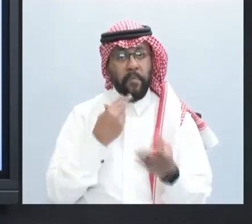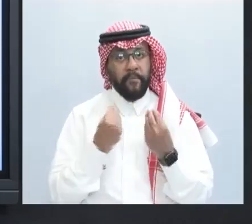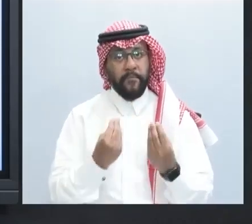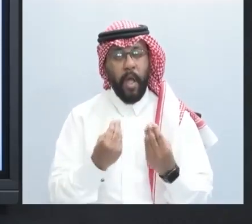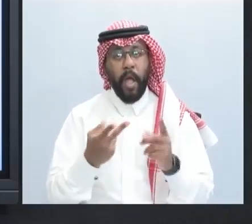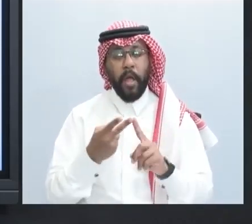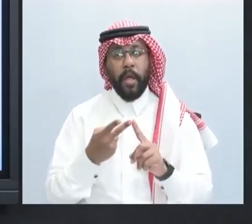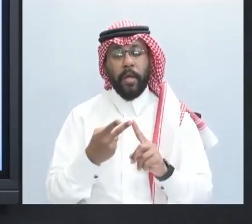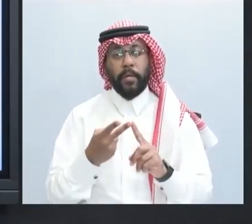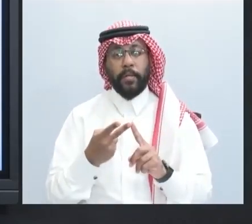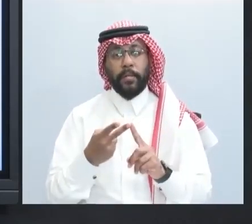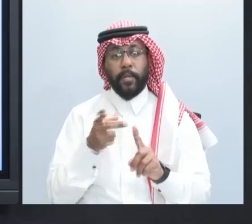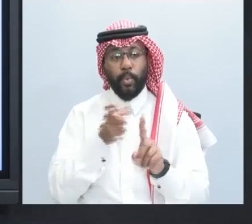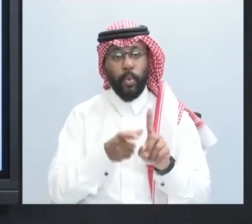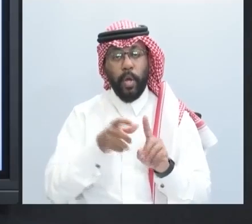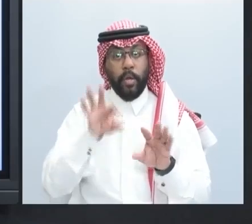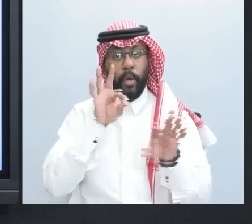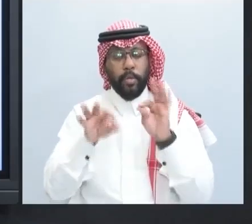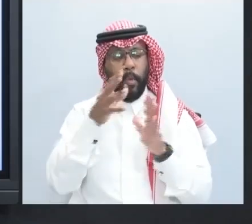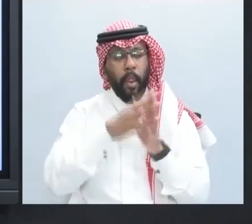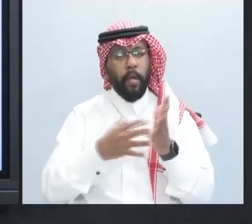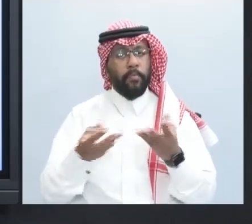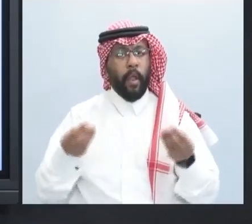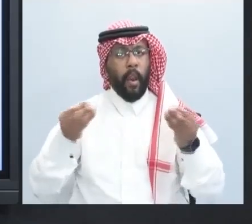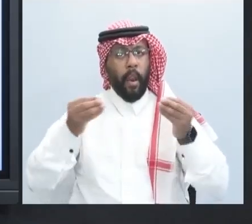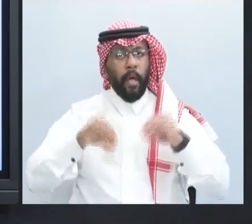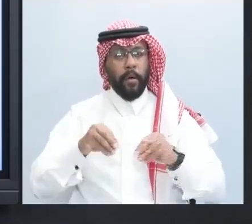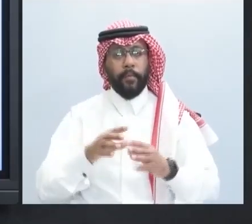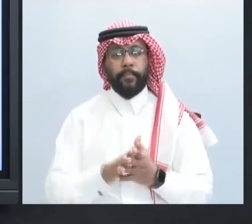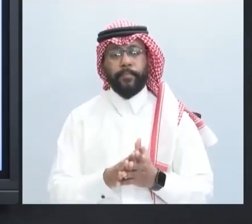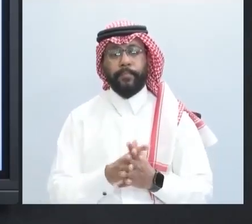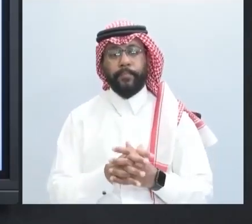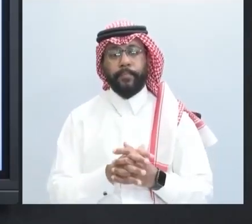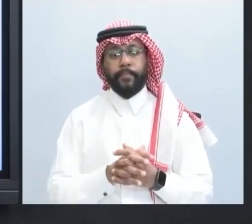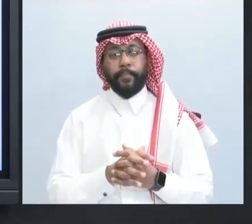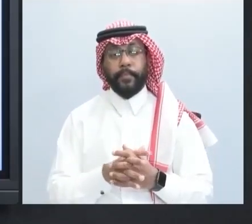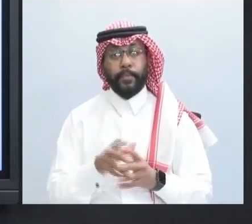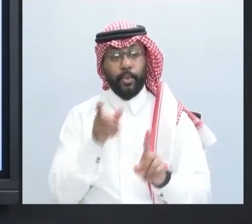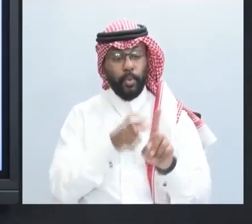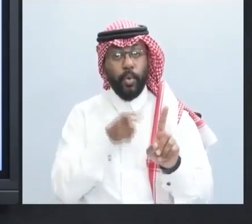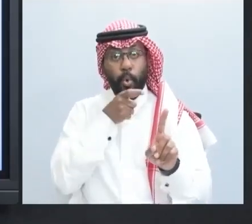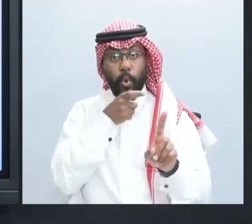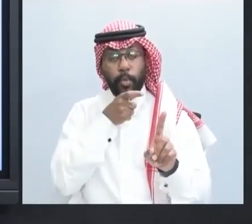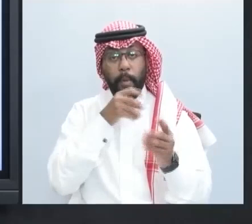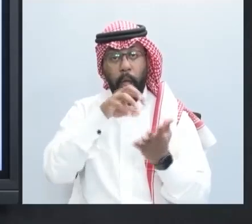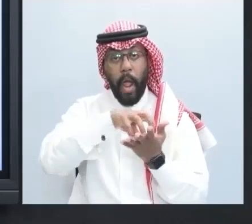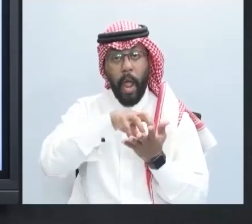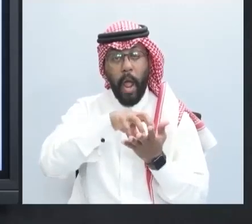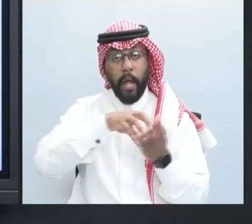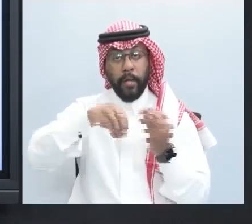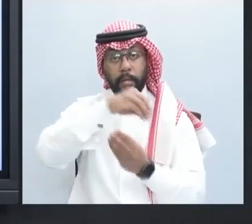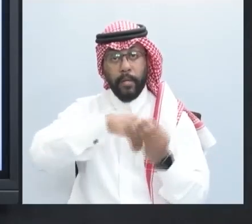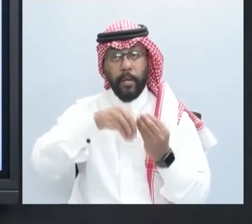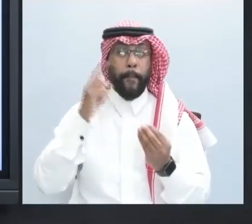يتميز به الخطباء وايضا بامكانك ان تضيف اسبابا كثيره وهي اسبابها كثيره التي تجعل ايضا خطبه الحرمين مشوقه